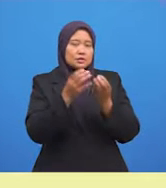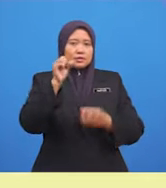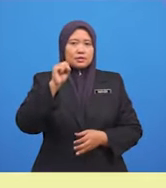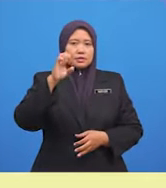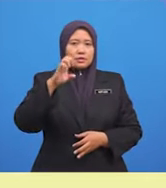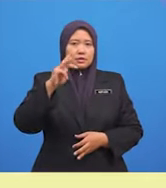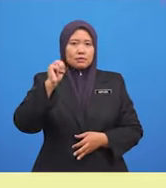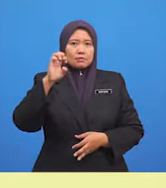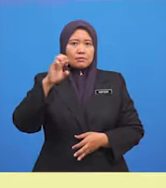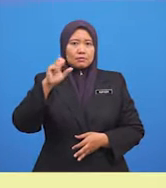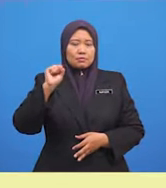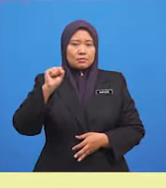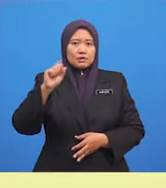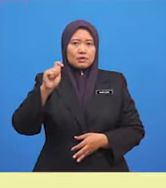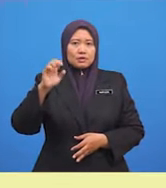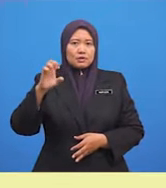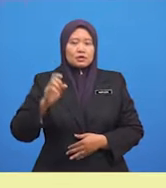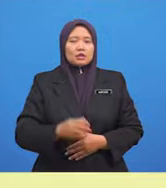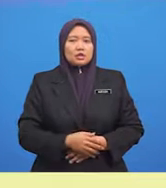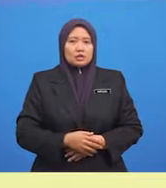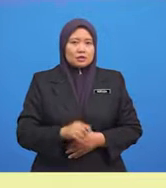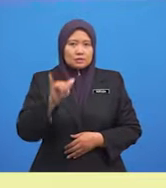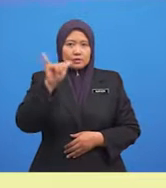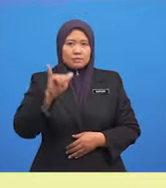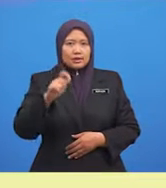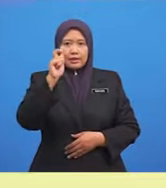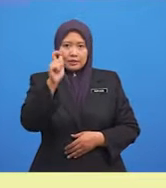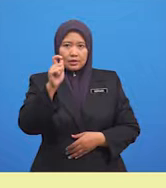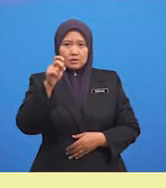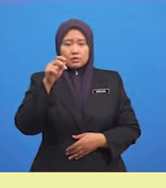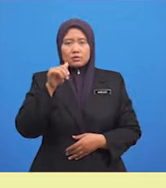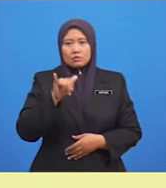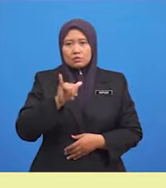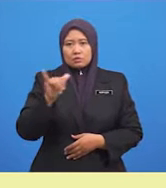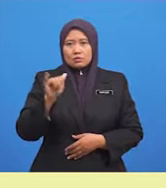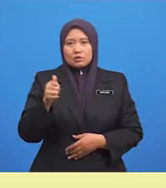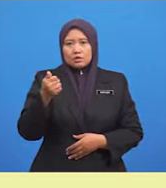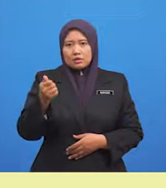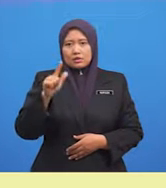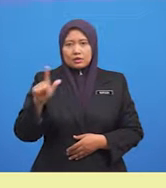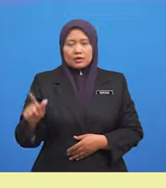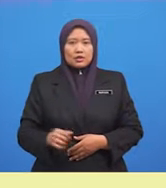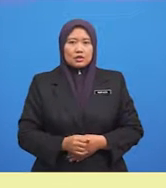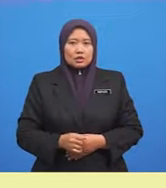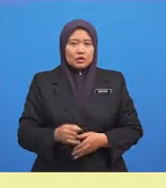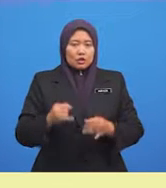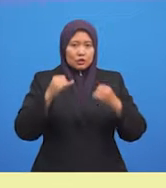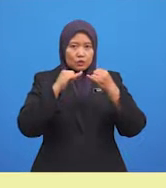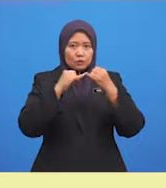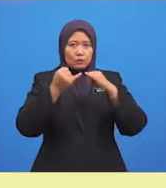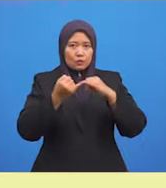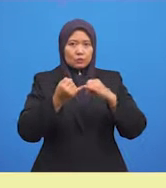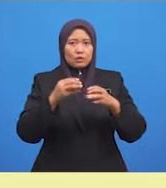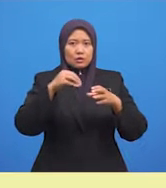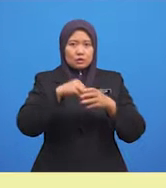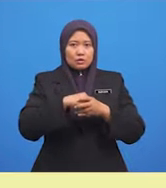X, di mana X ialah integer antara 1 hingga 10.